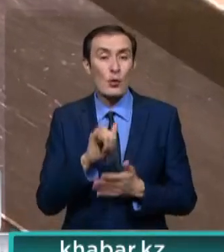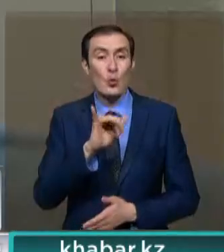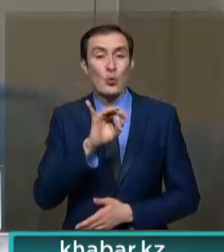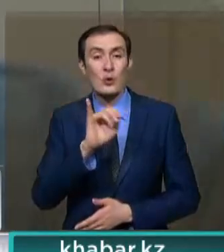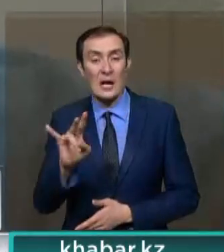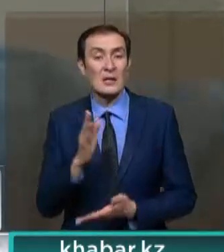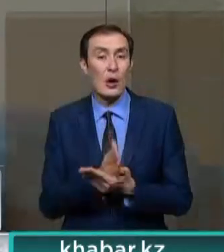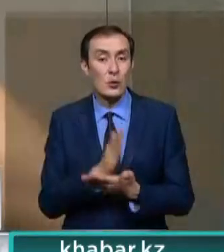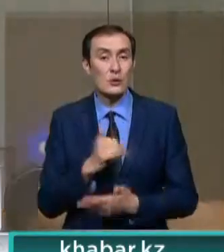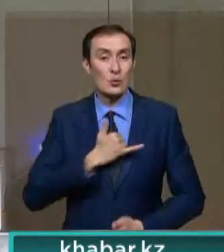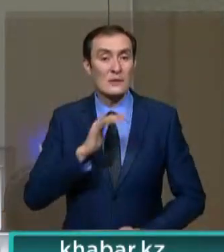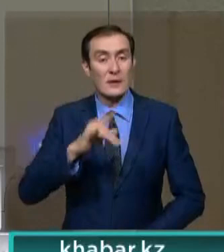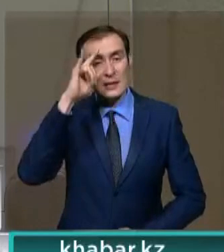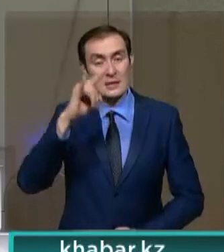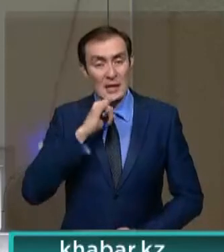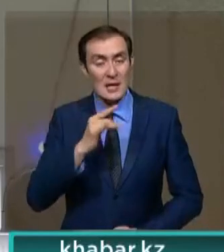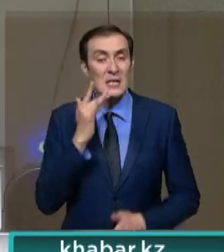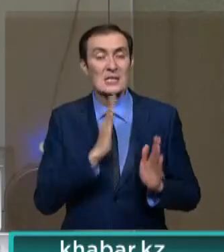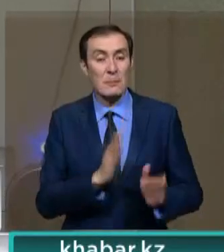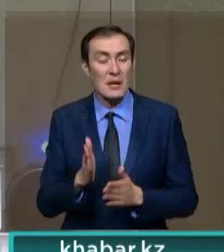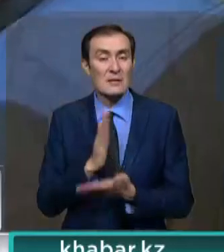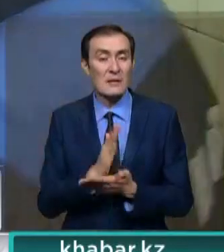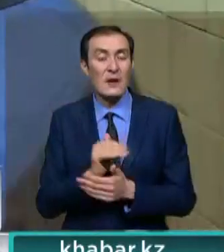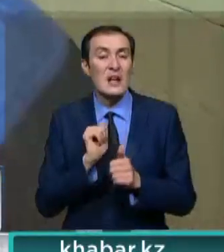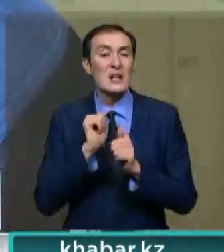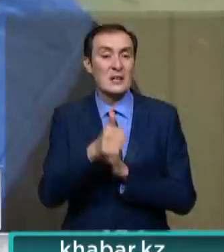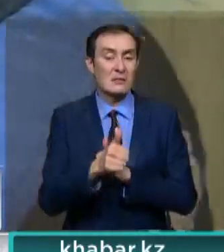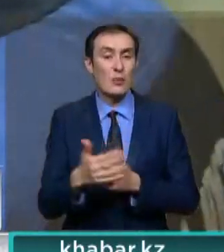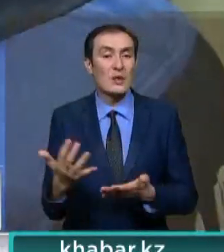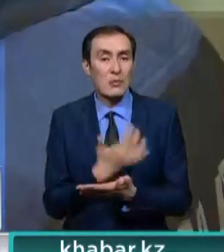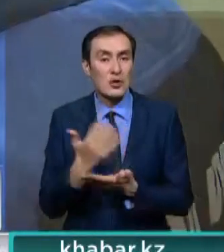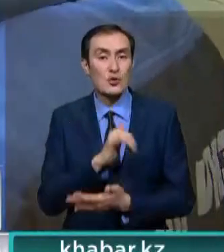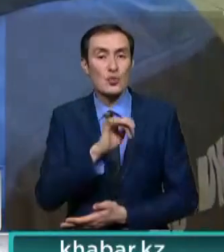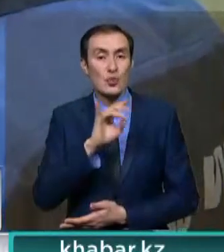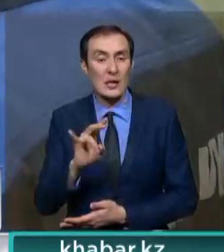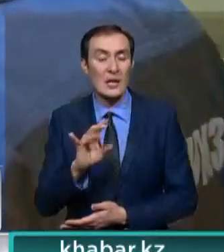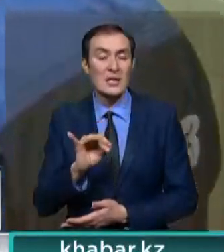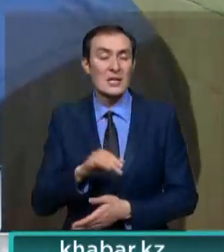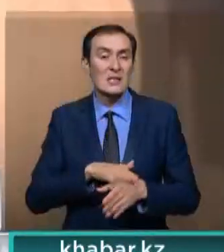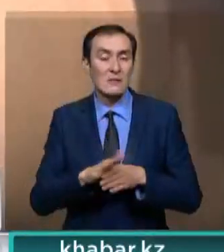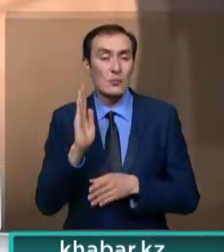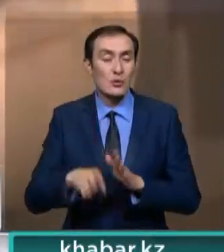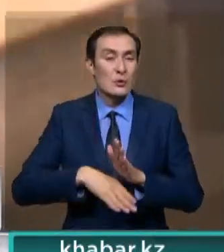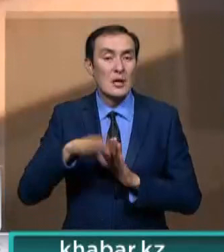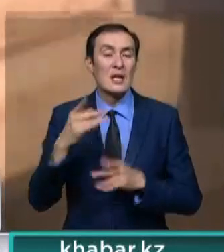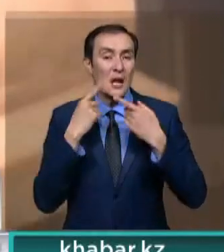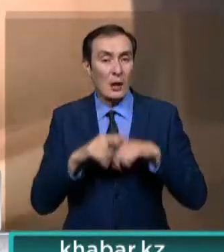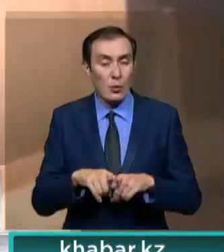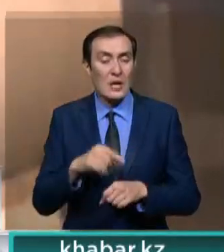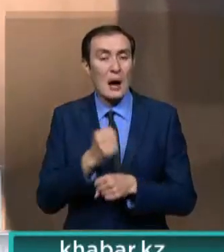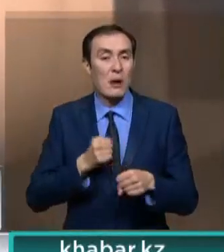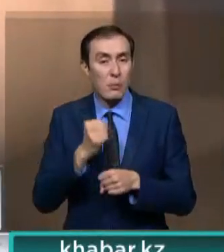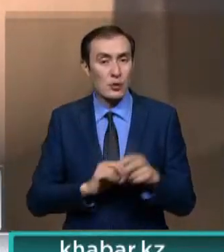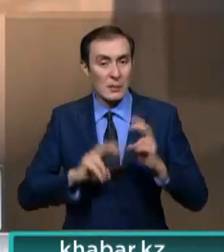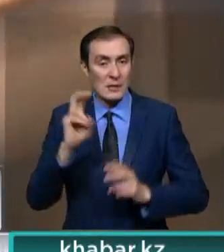урана находятся в Казахстане. Страна стабильно сохраняет мировое лидерство по добыче урана и совершенствует технологии его